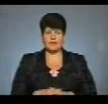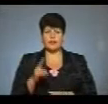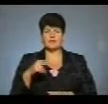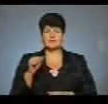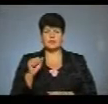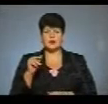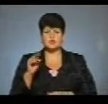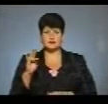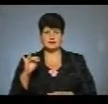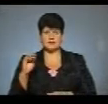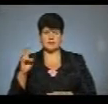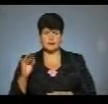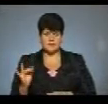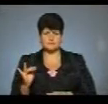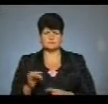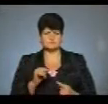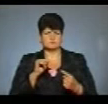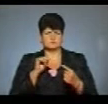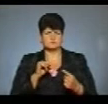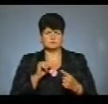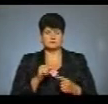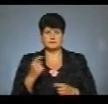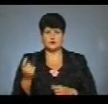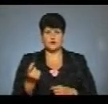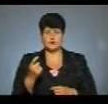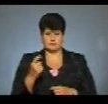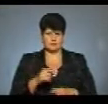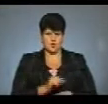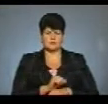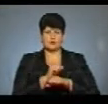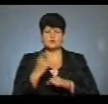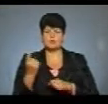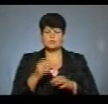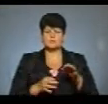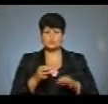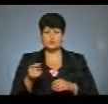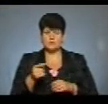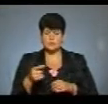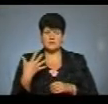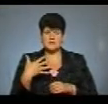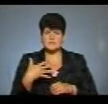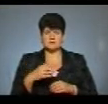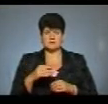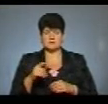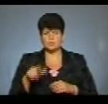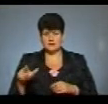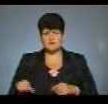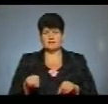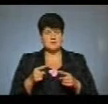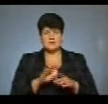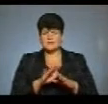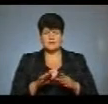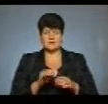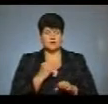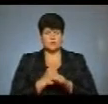садівничого товариства «Ювілейний» протестували під господарським судом у Тернополі. 50 садівників вимагали не створювати парк та не